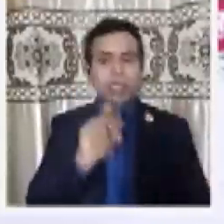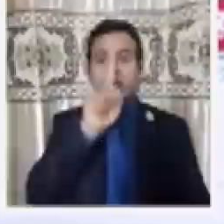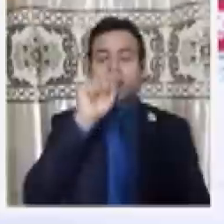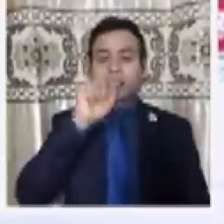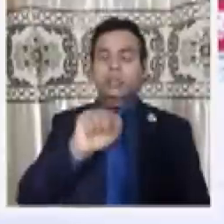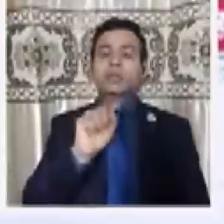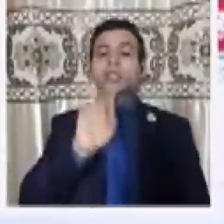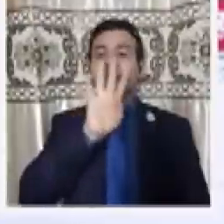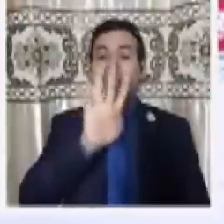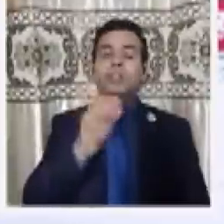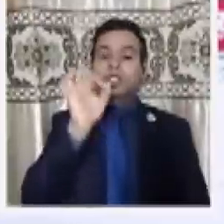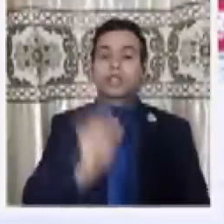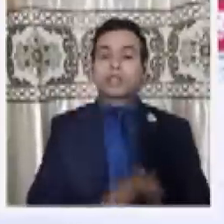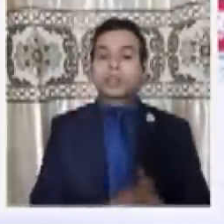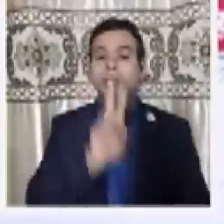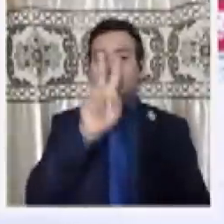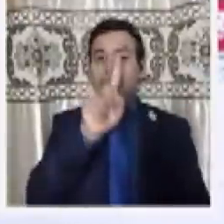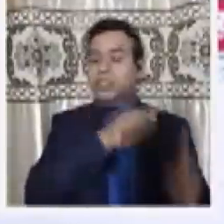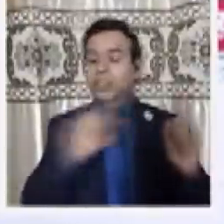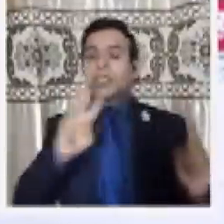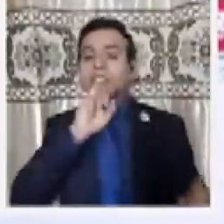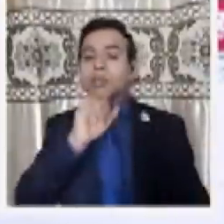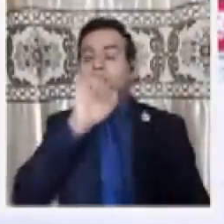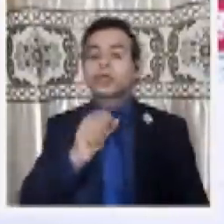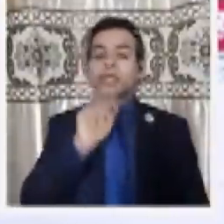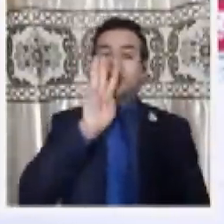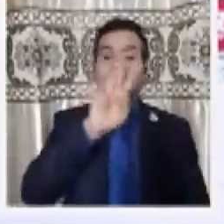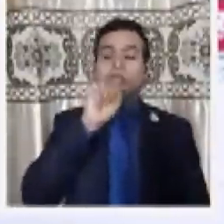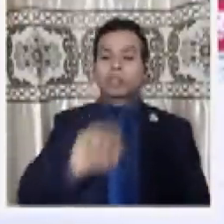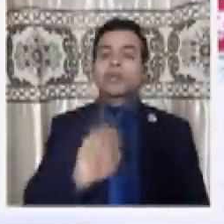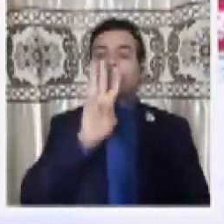0.59%, 11 থেকে 20 বছর 1.14%,